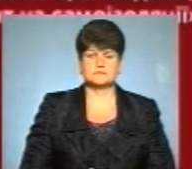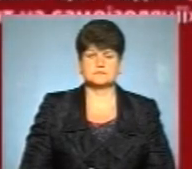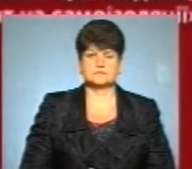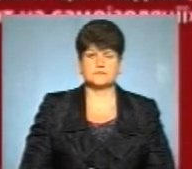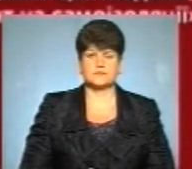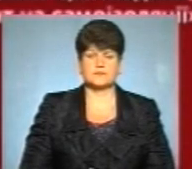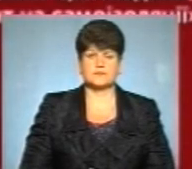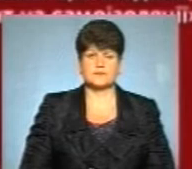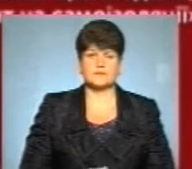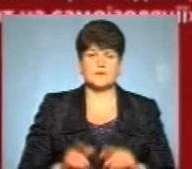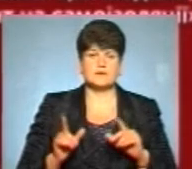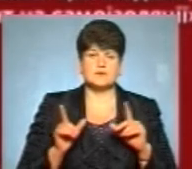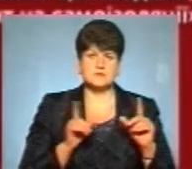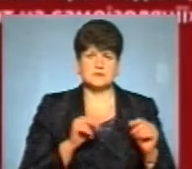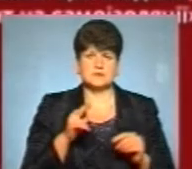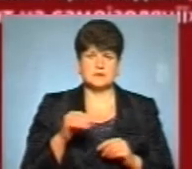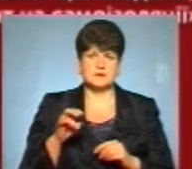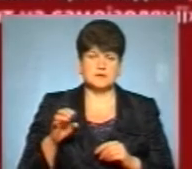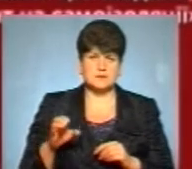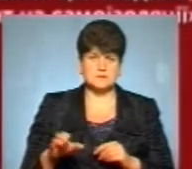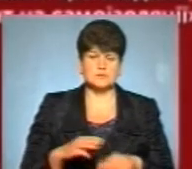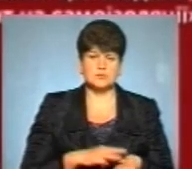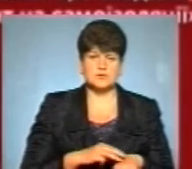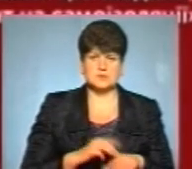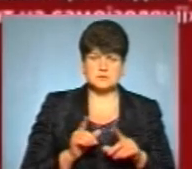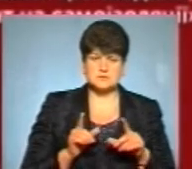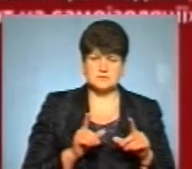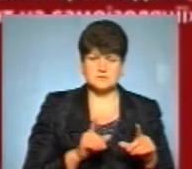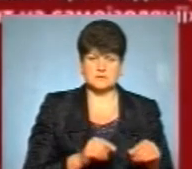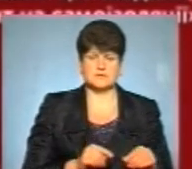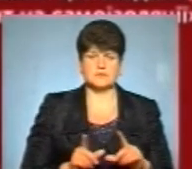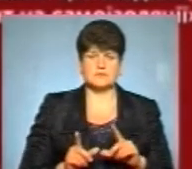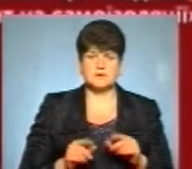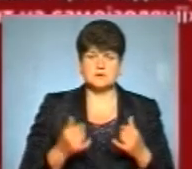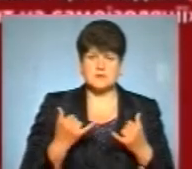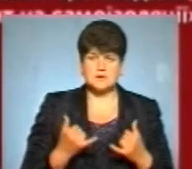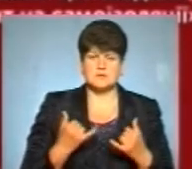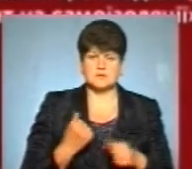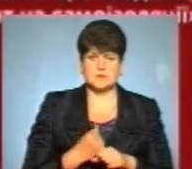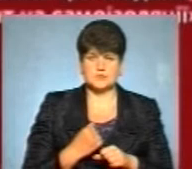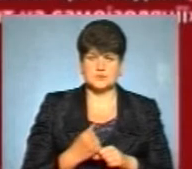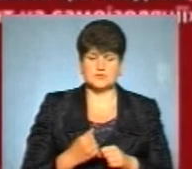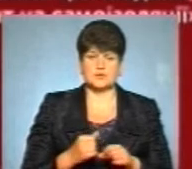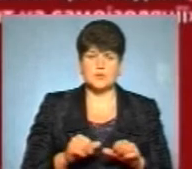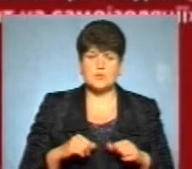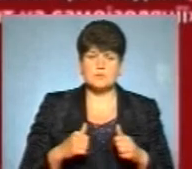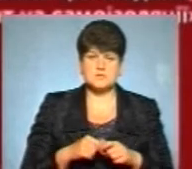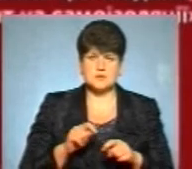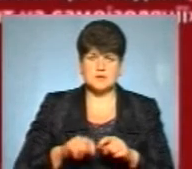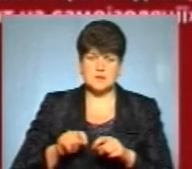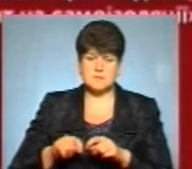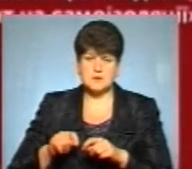Виїжджали ДНСС, виїжджала поліція, виїжджала, зараз працює на даний момент, комісійні перевірки